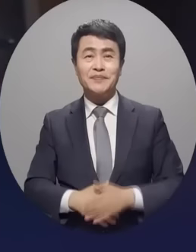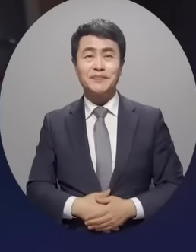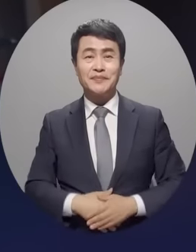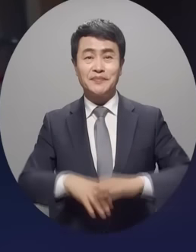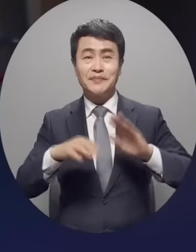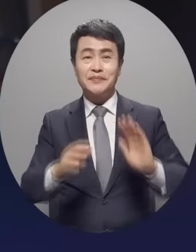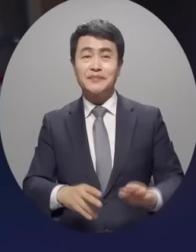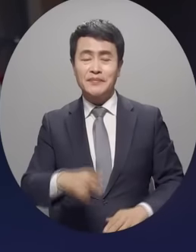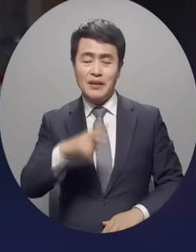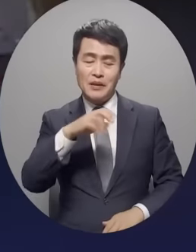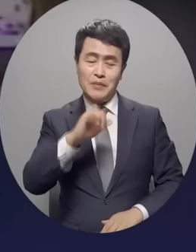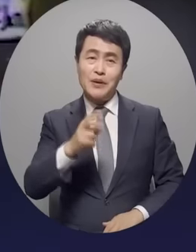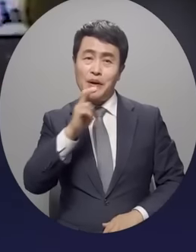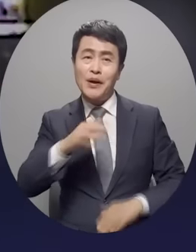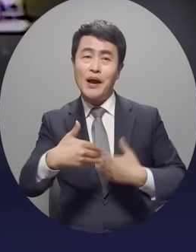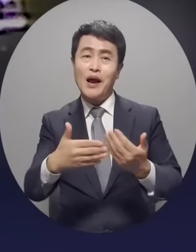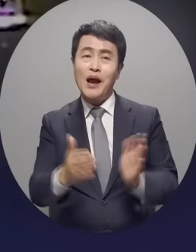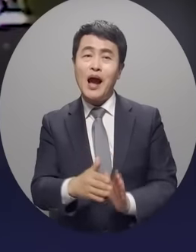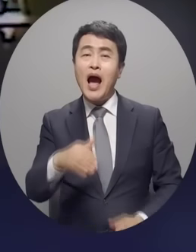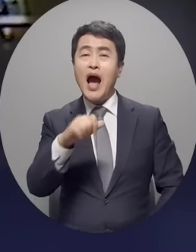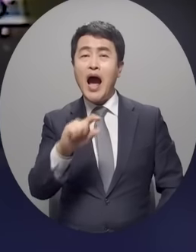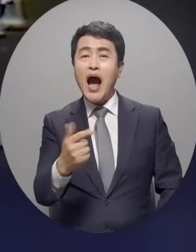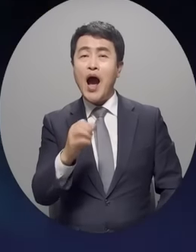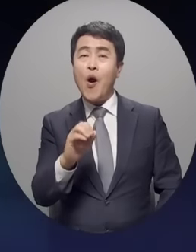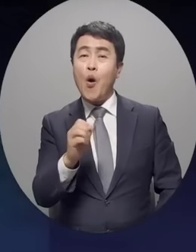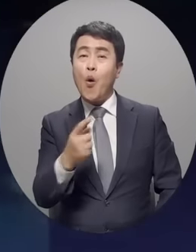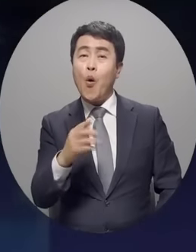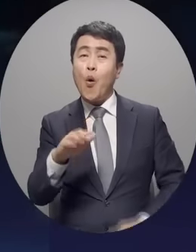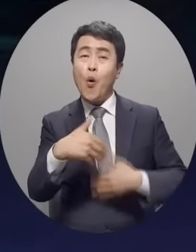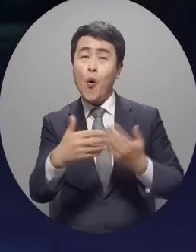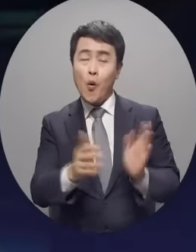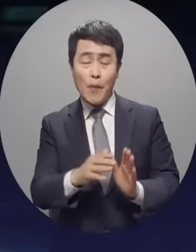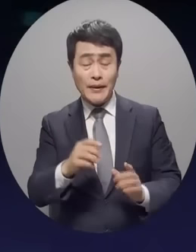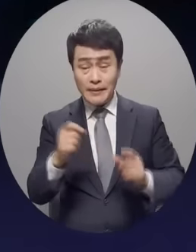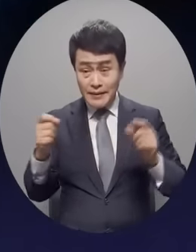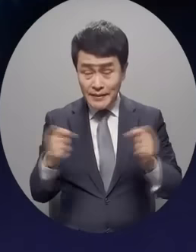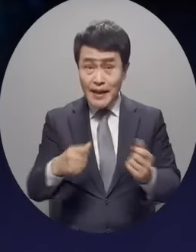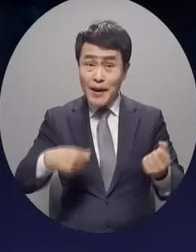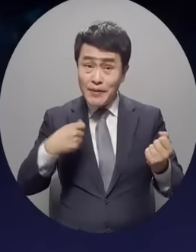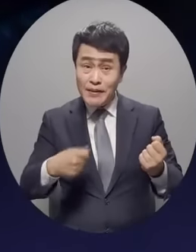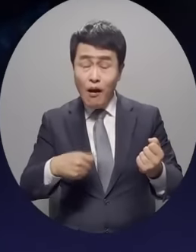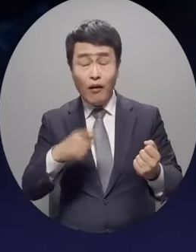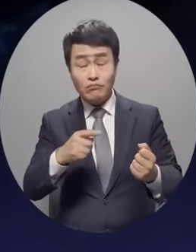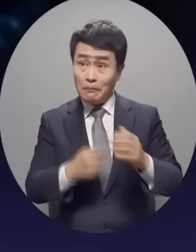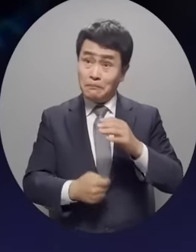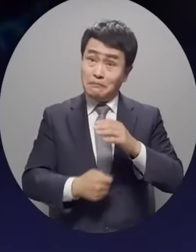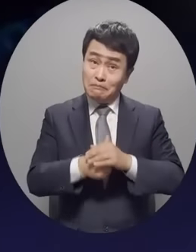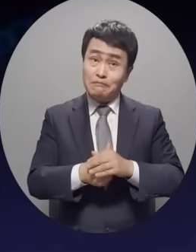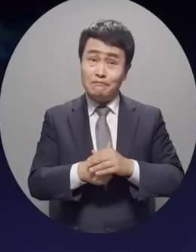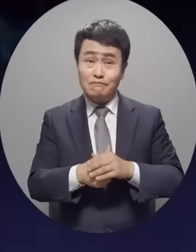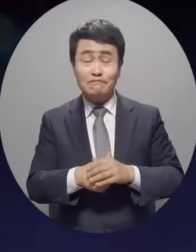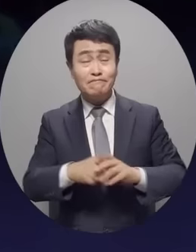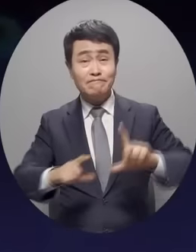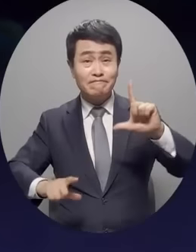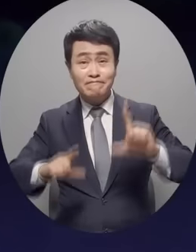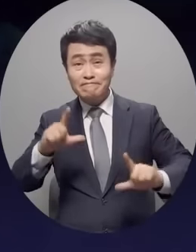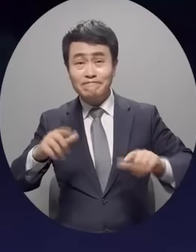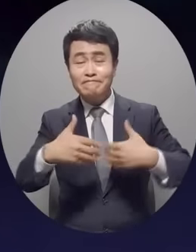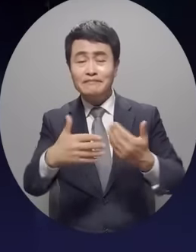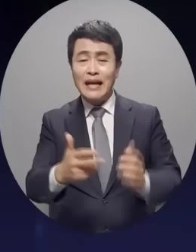민요를 재해석한 한우백향, 시대를 앞서간 단발머리, 당시로선 생소했던 내레이션이 이어진